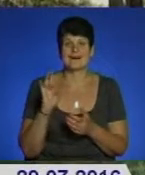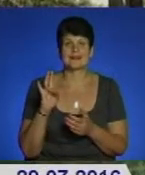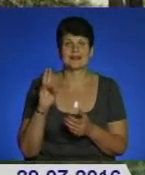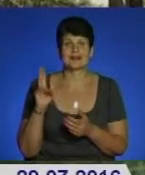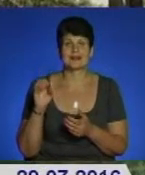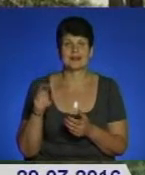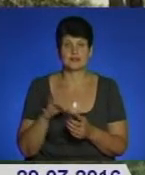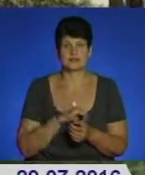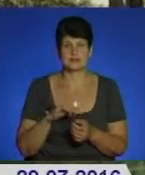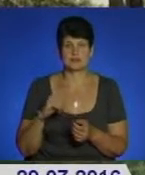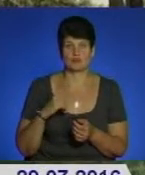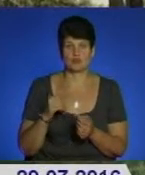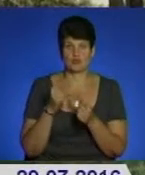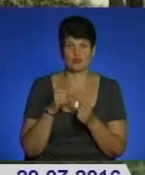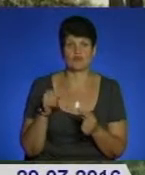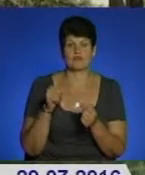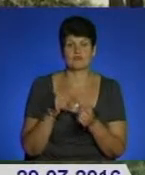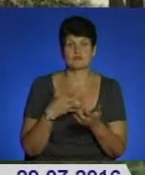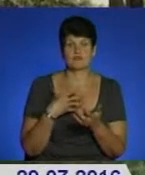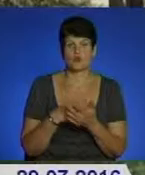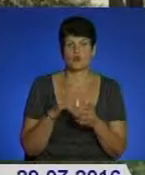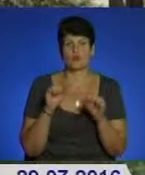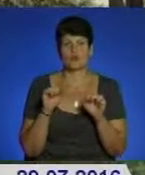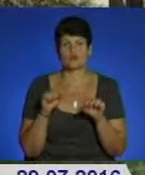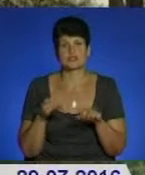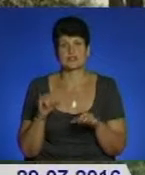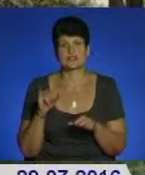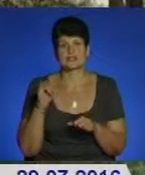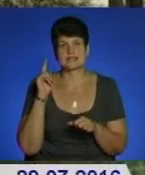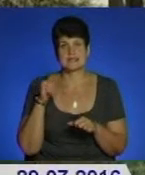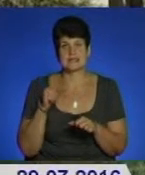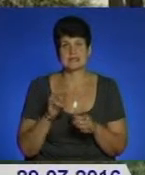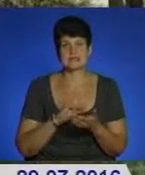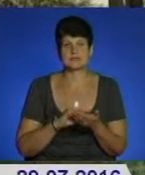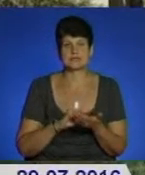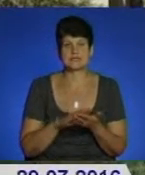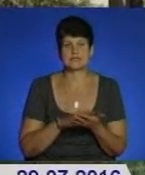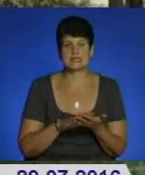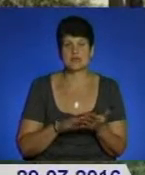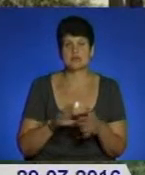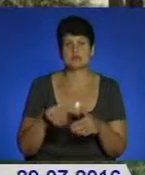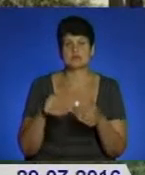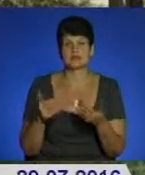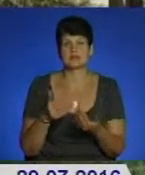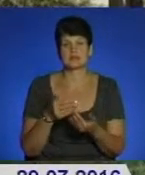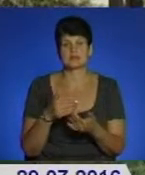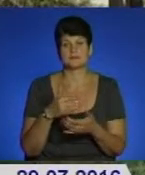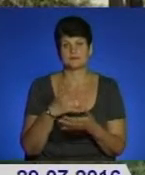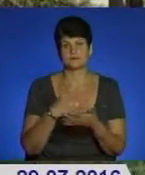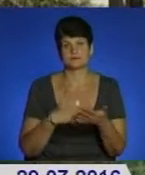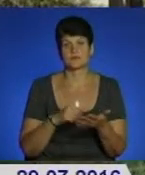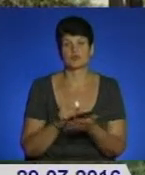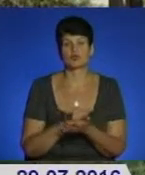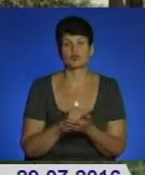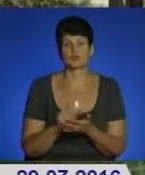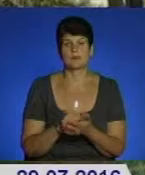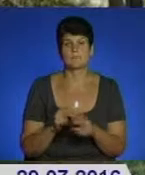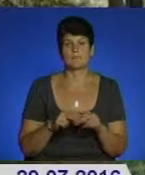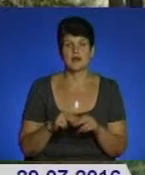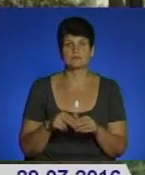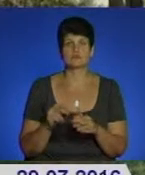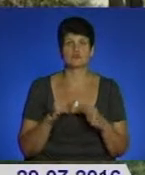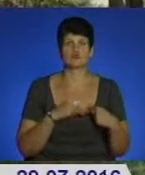кваліфікацію і пройти процедуру, вона повинна з'явитися в центрі зайнятості по місцю проживання або по місцю прописки чи перебування. Заповнити